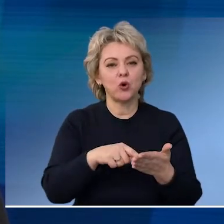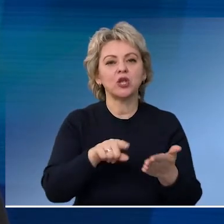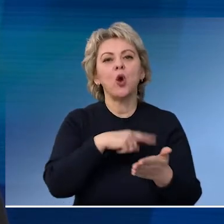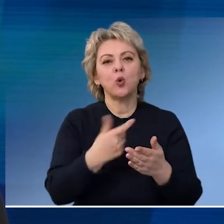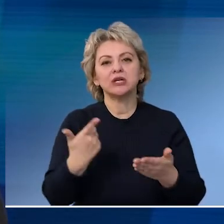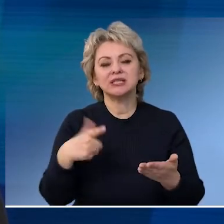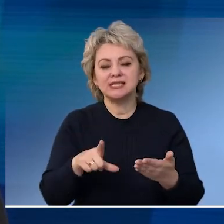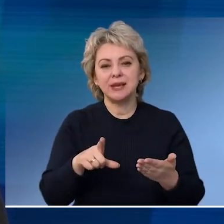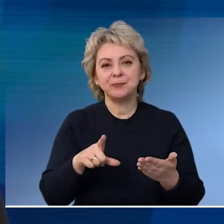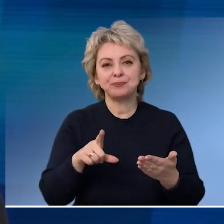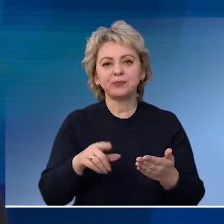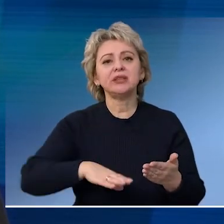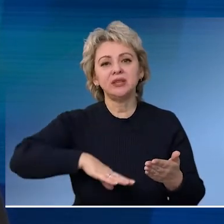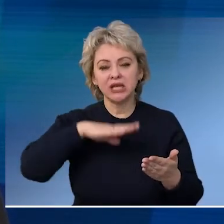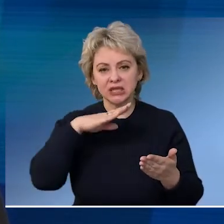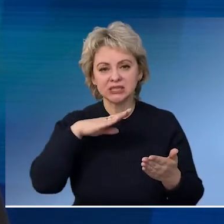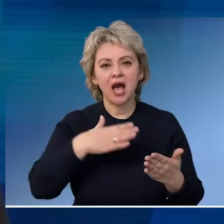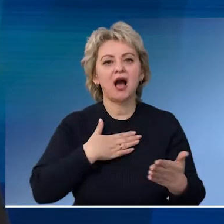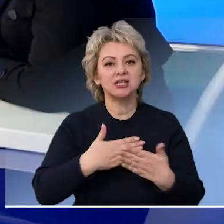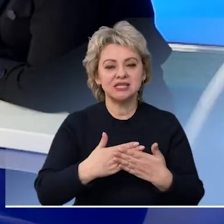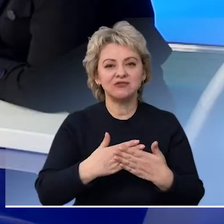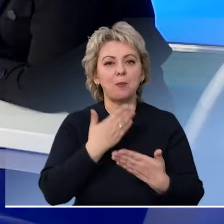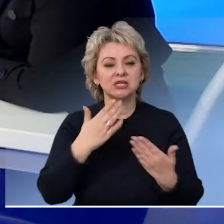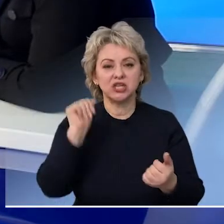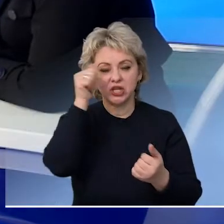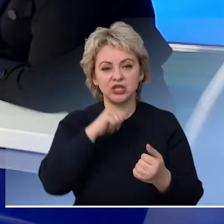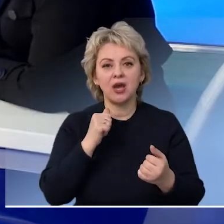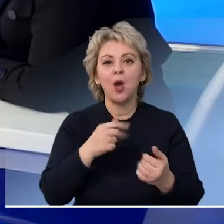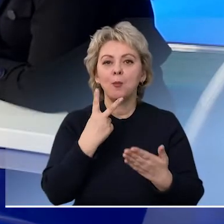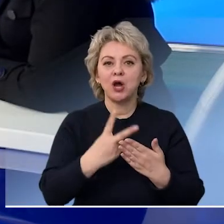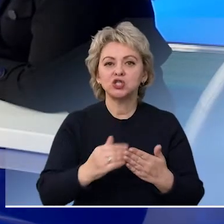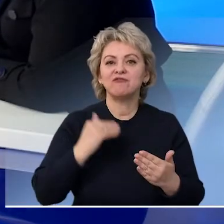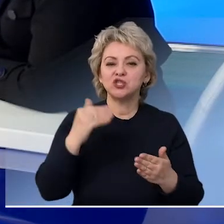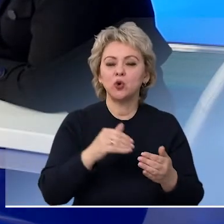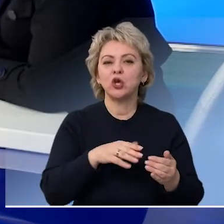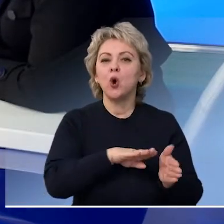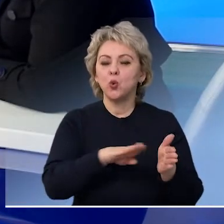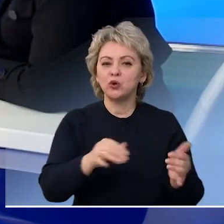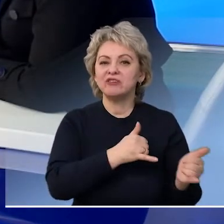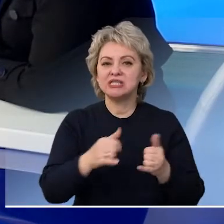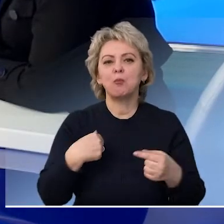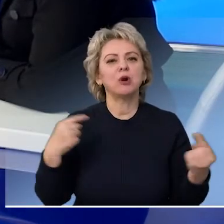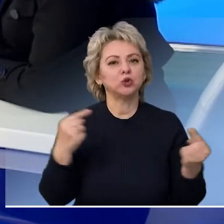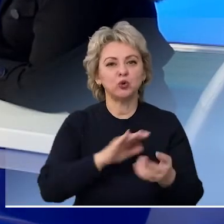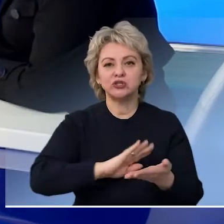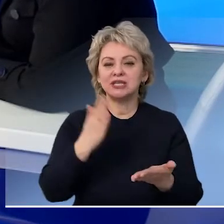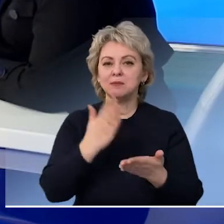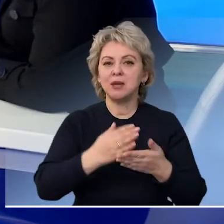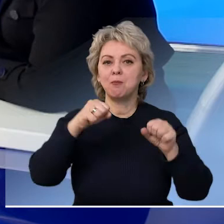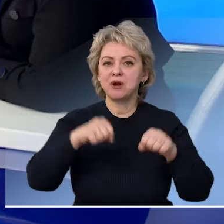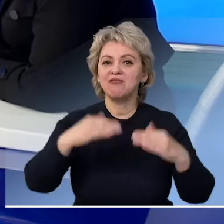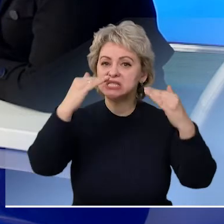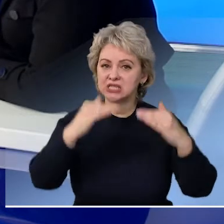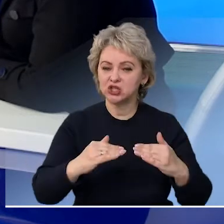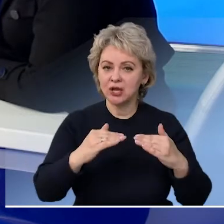мы город, где достаточно активно в последние годы заявляем о высоком уровне сервиса, и мы точно не имеем